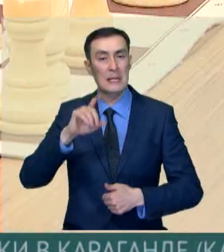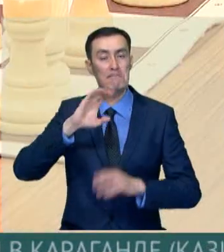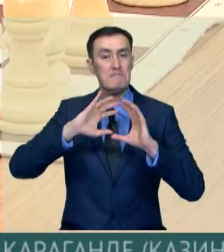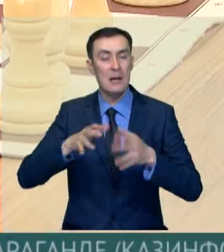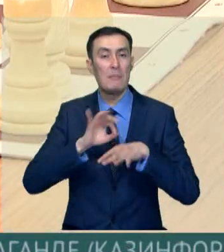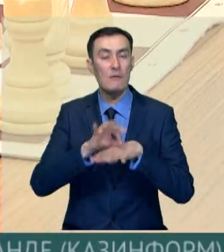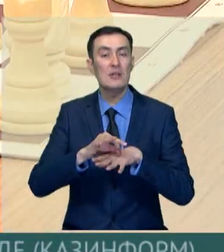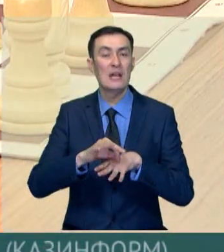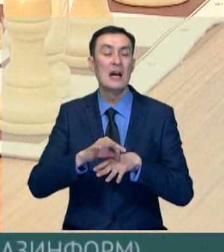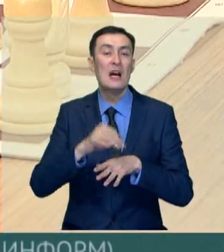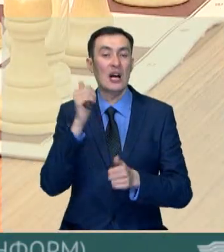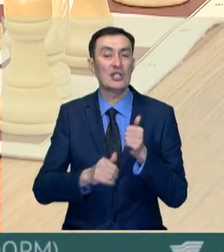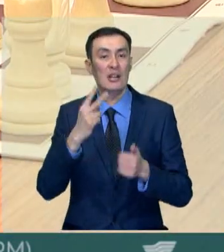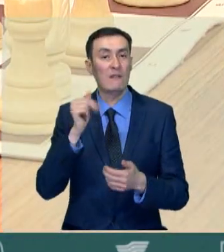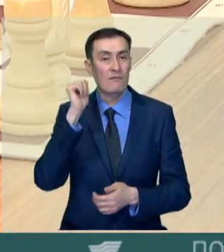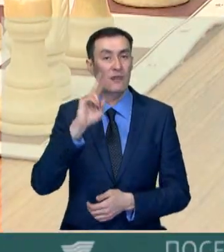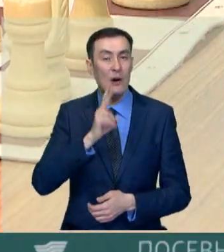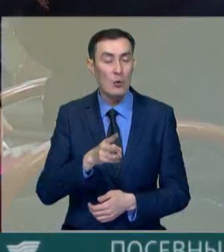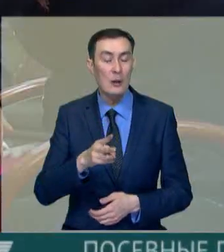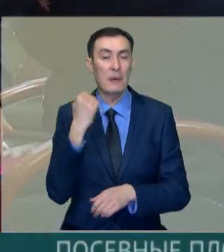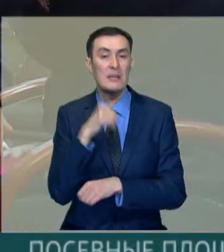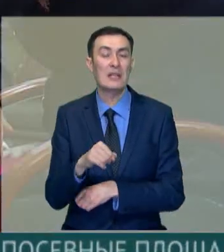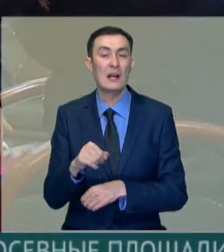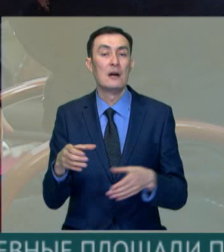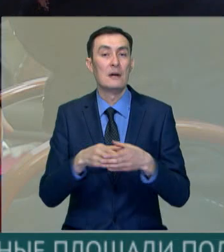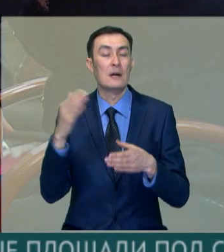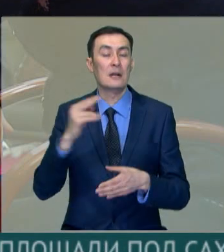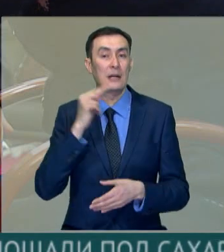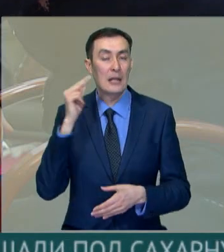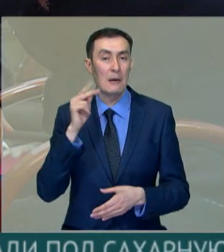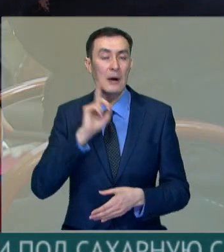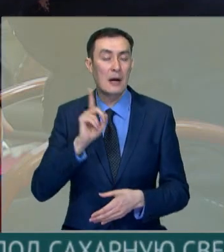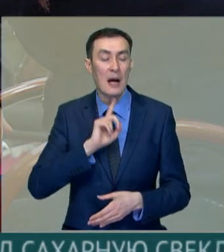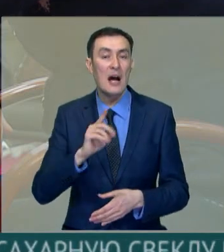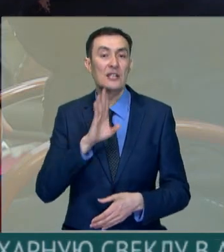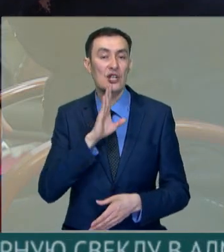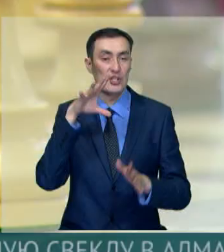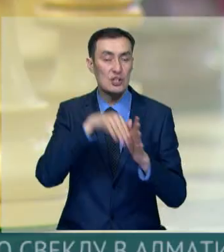каждые 2 года. Действующий победитель среди мужчин – сборная Китая, среди женщин – Россия.